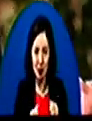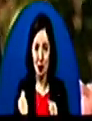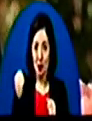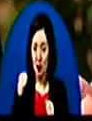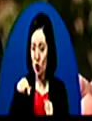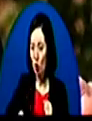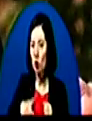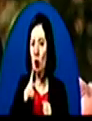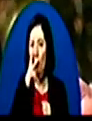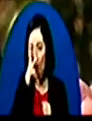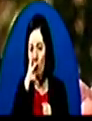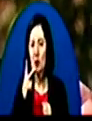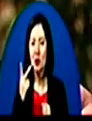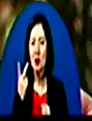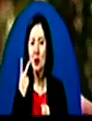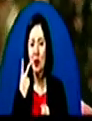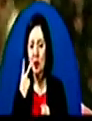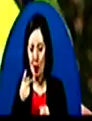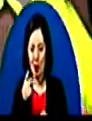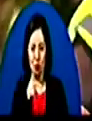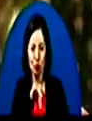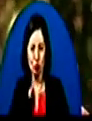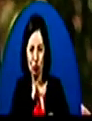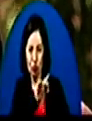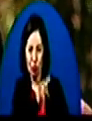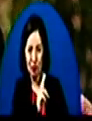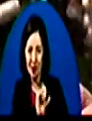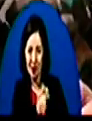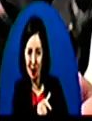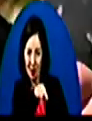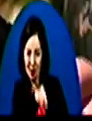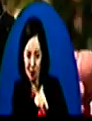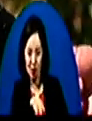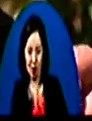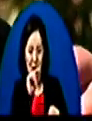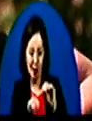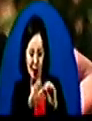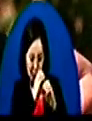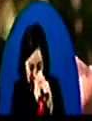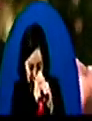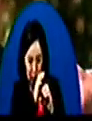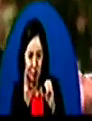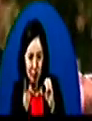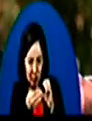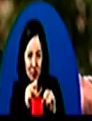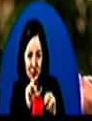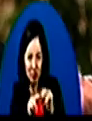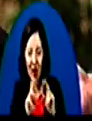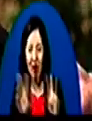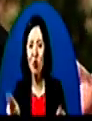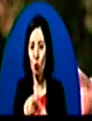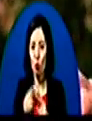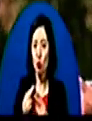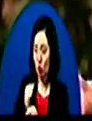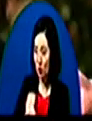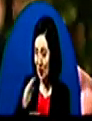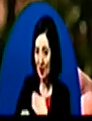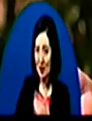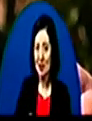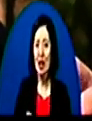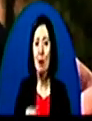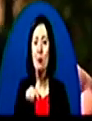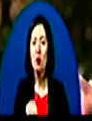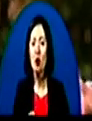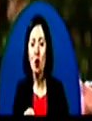Одоо үнрийг бид нар байнгын цэгүүд дээр одоо байнгын нөгөө лабораторийн дүгнэлттэй ажиллаж байгаа. За одоо ч гэсэн энэ